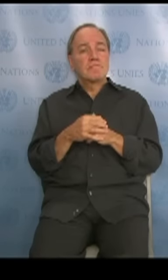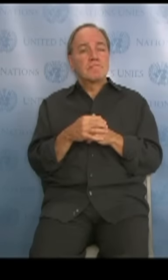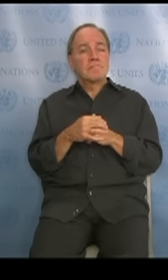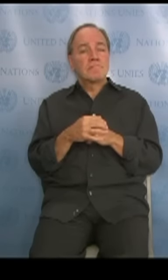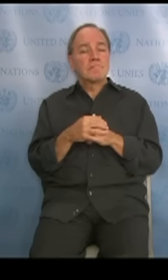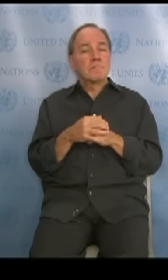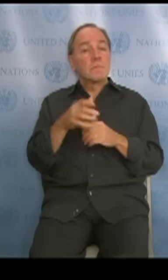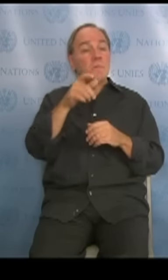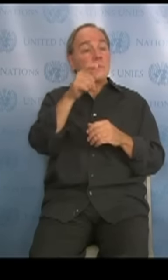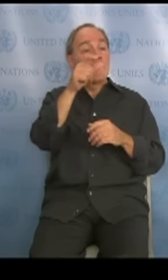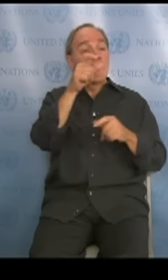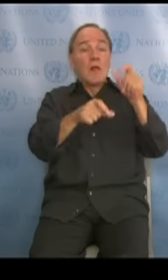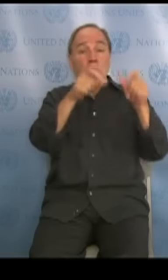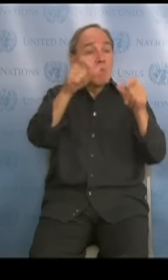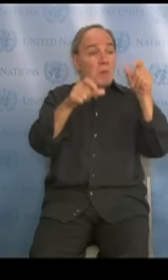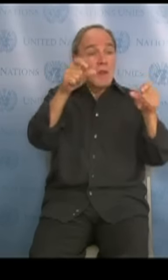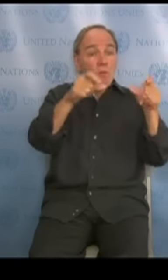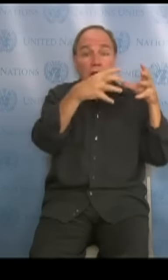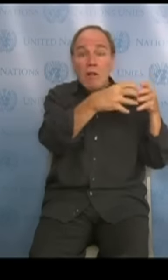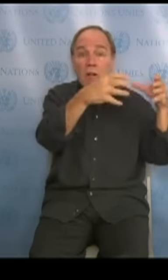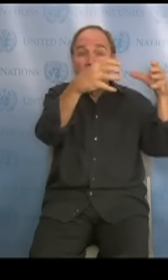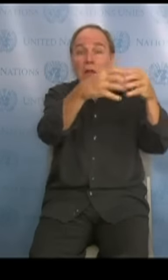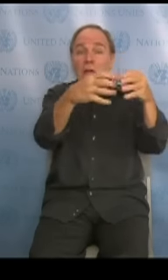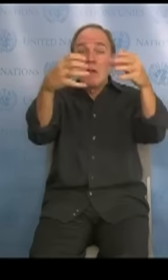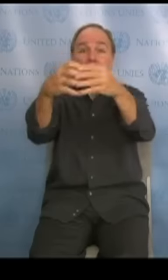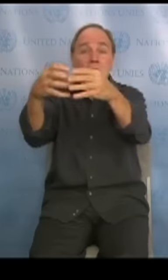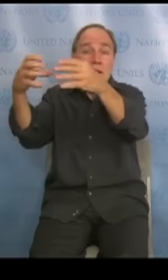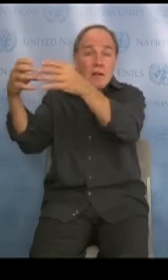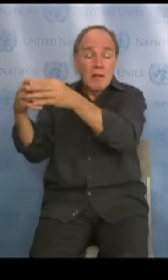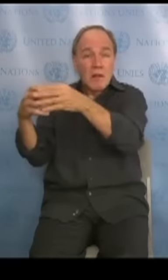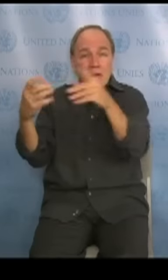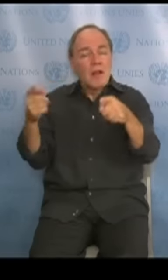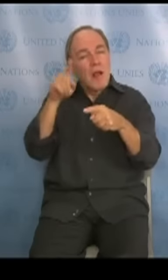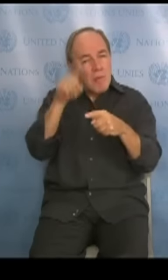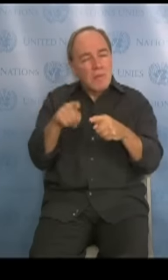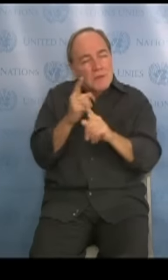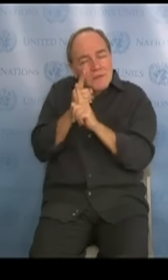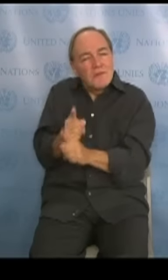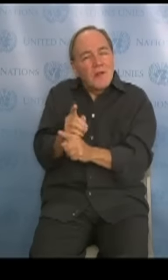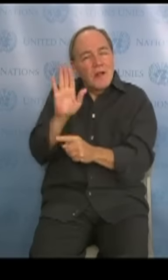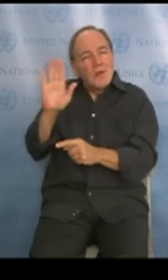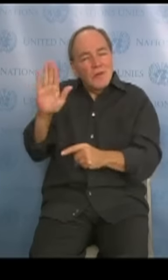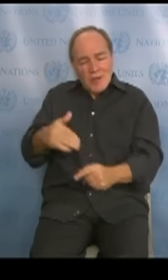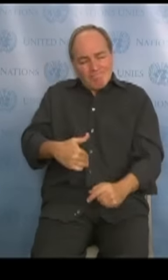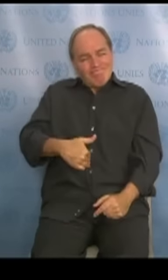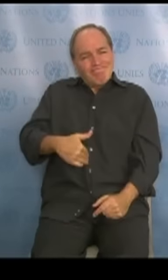leurs valeurs fondamentales, notamment en ce qui concerne la vie et la famille.